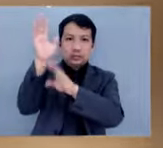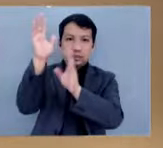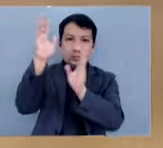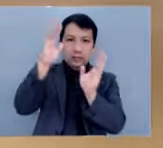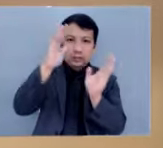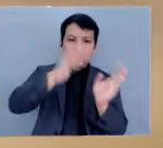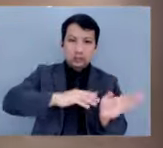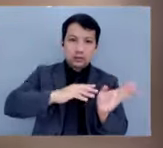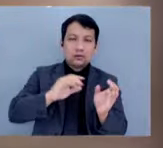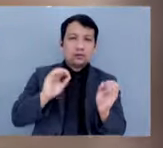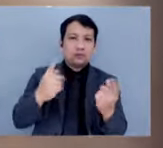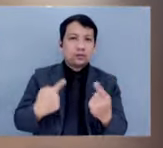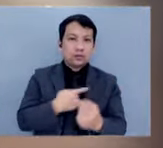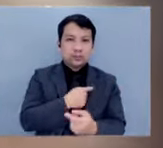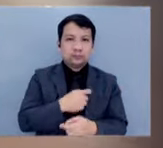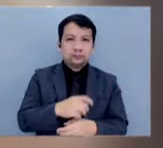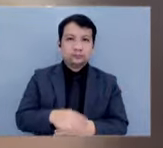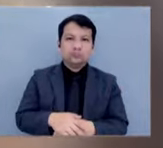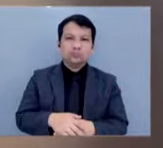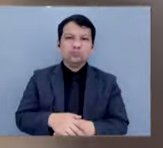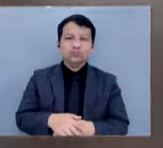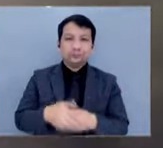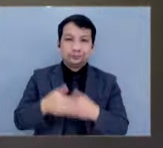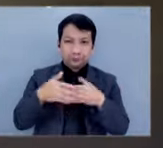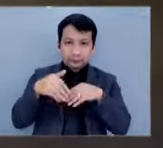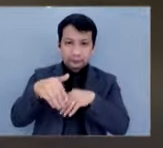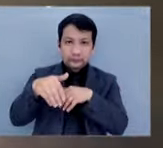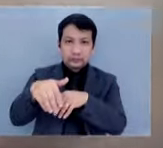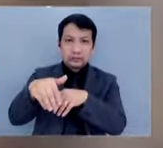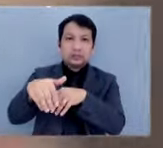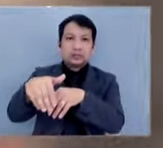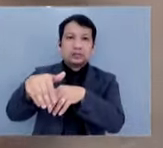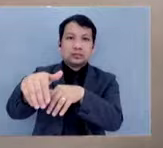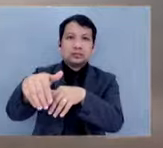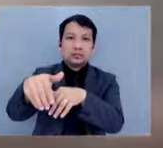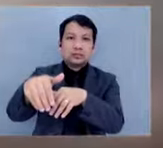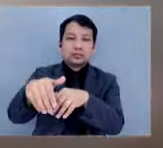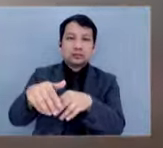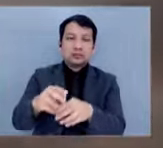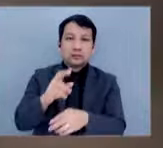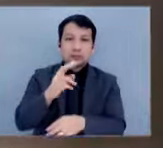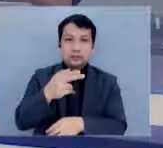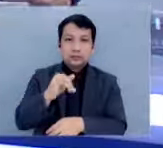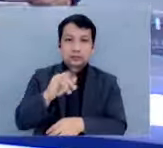namang nasaktan. Ang prosesyon na yan ay bahagi ng Hindu festival.